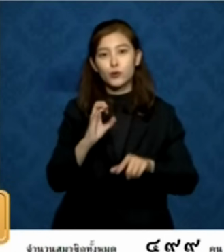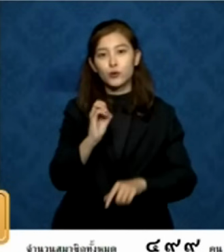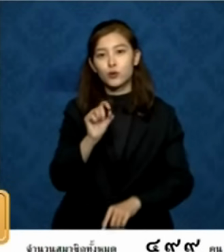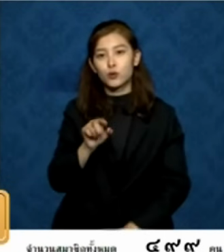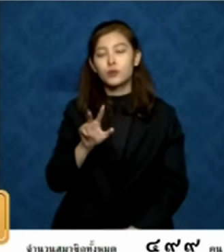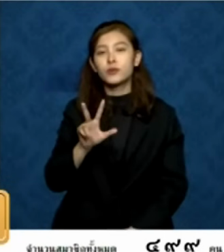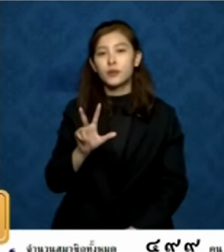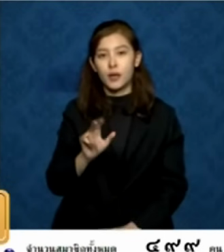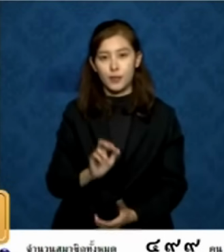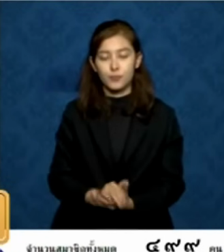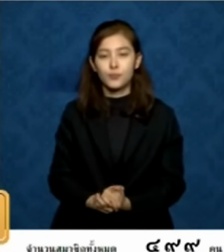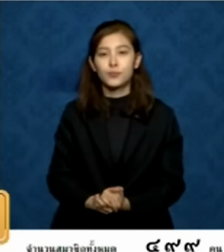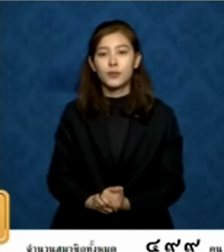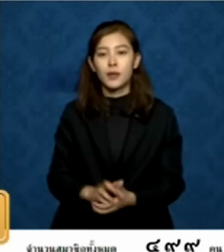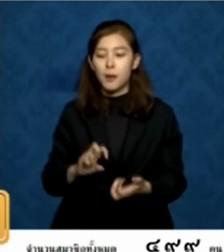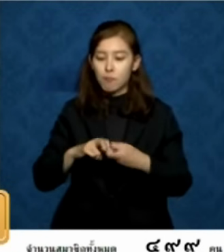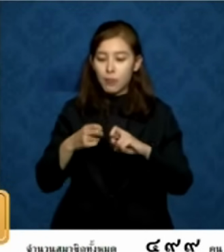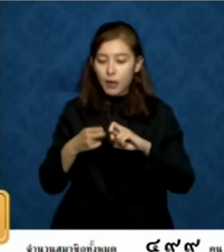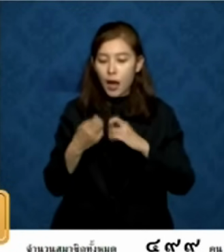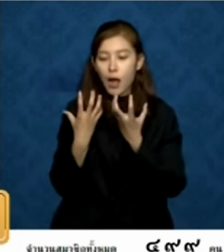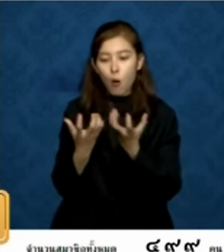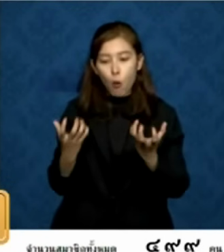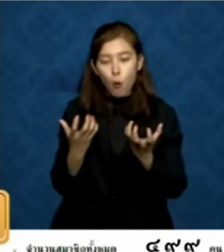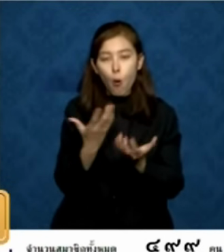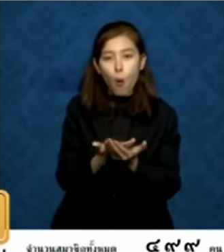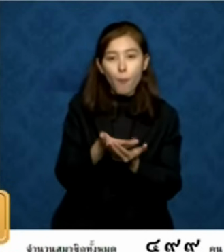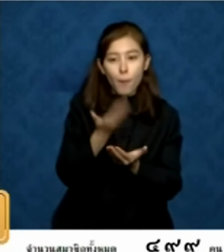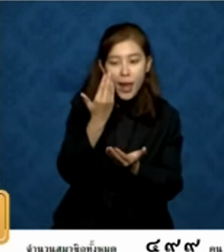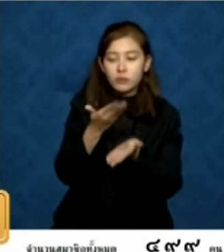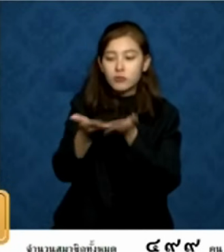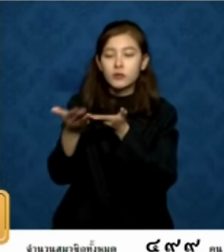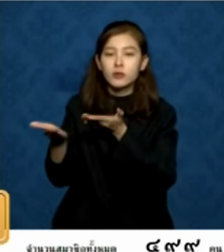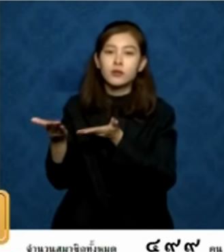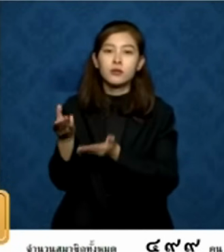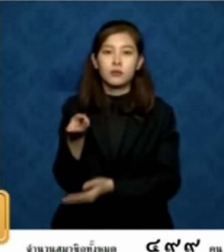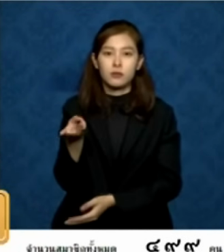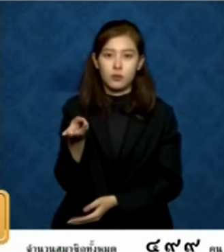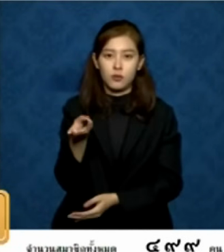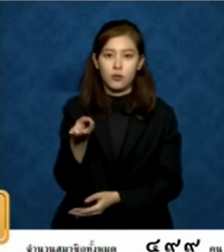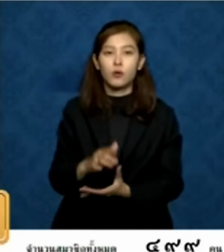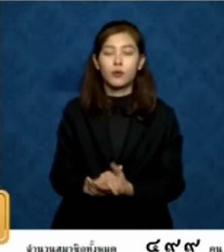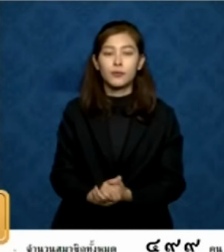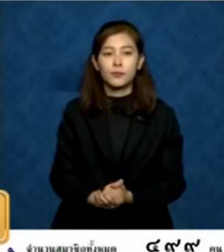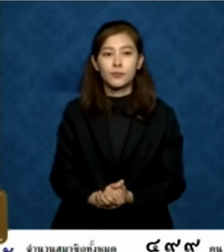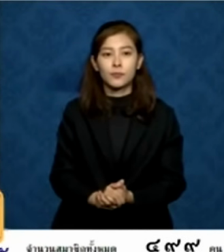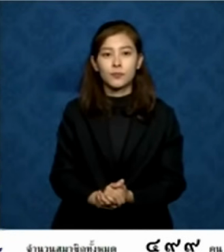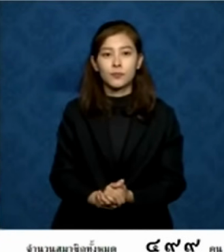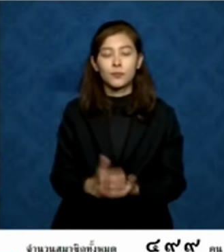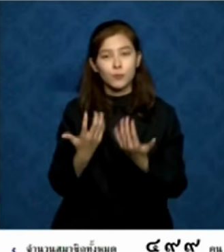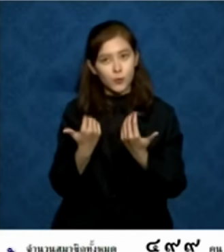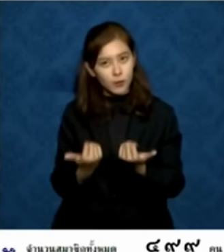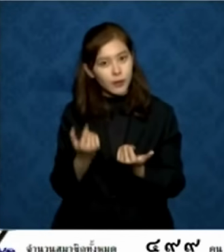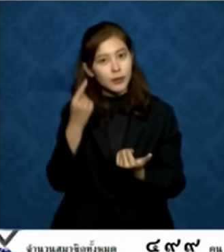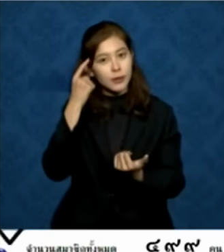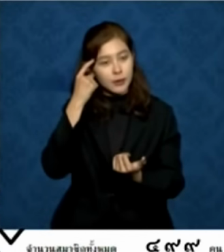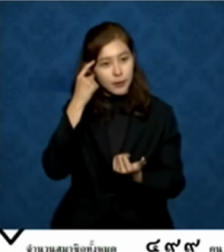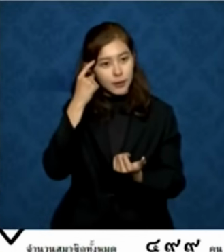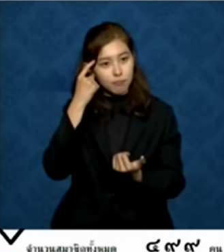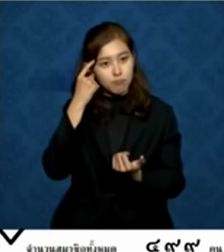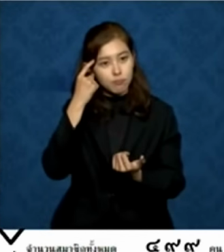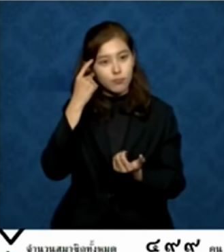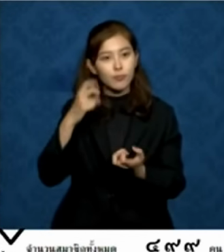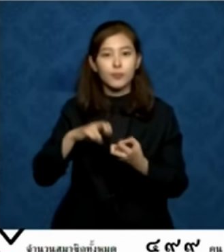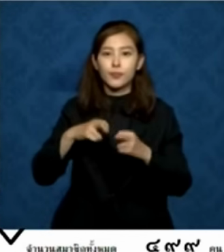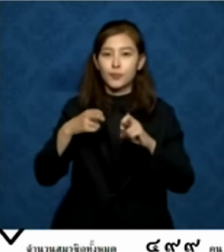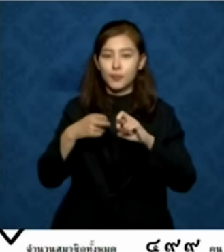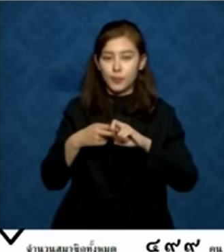ลงทั้งนี้ในปี2567สภาพเศรษฐกิจมีแนวโน้มจะประสบกับแรงกดดันด้านอุปท